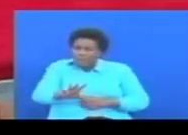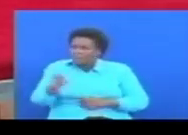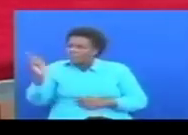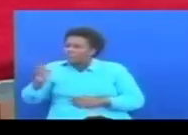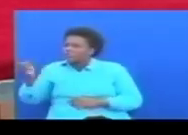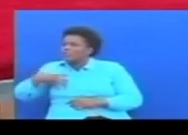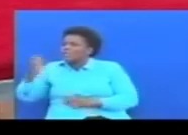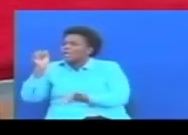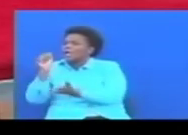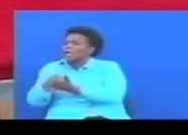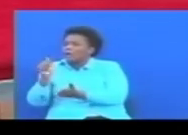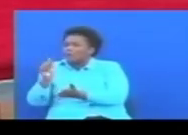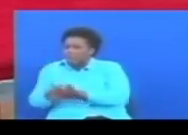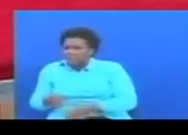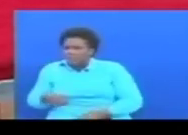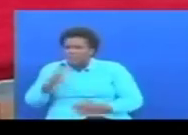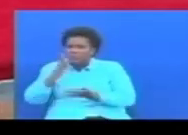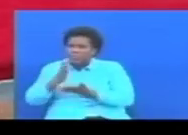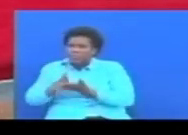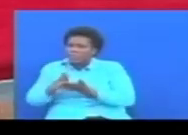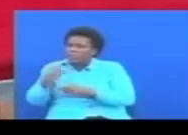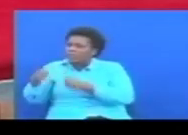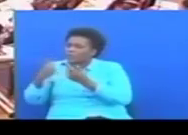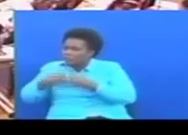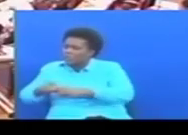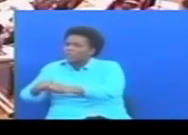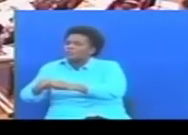wake waweze kupata maji safi, salama na yenye kuwatosheleza.